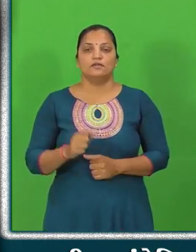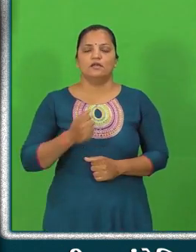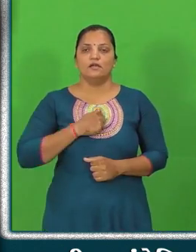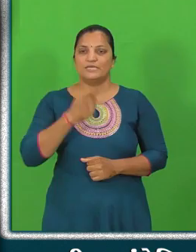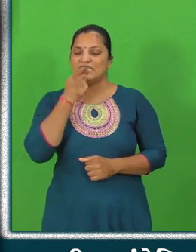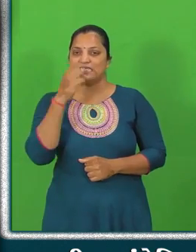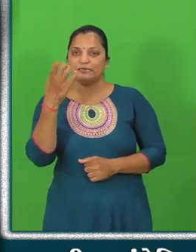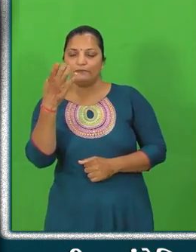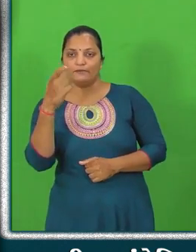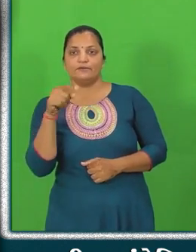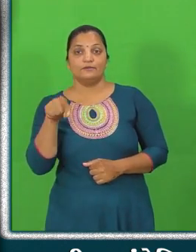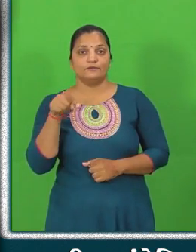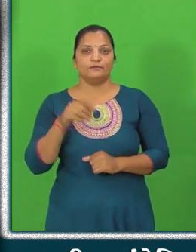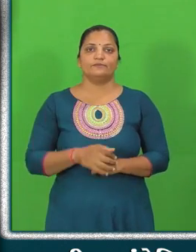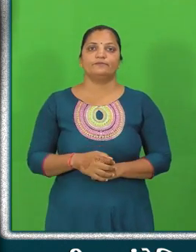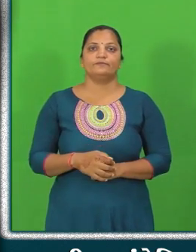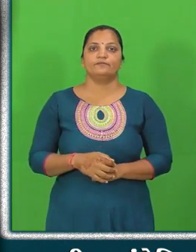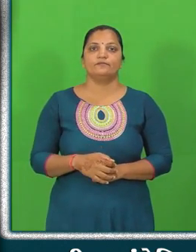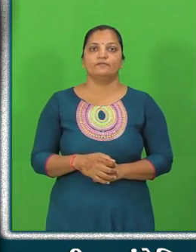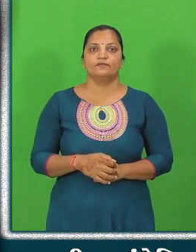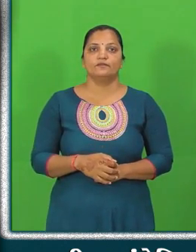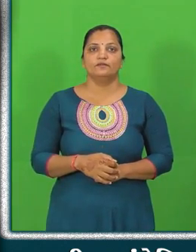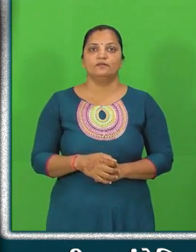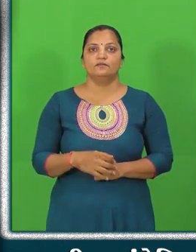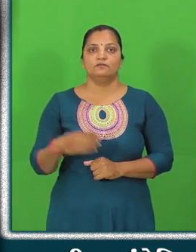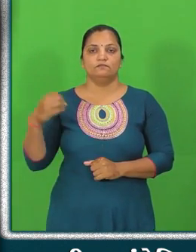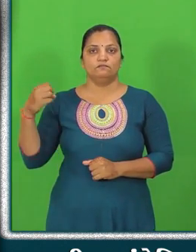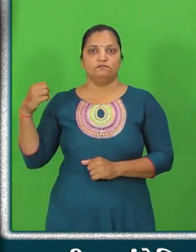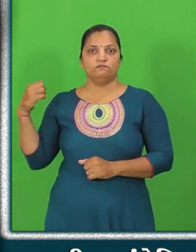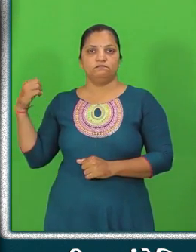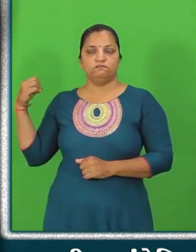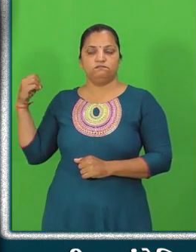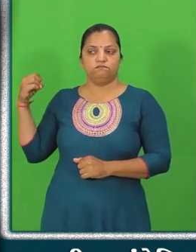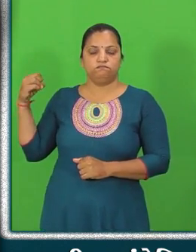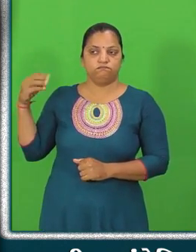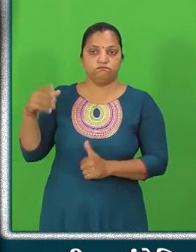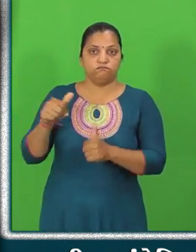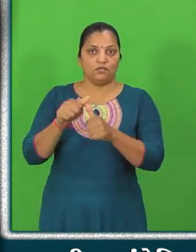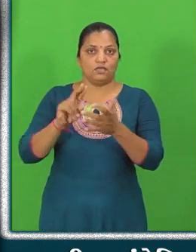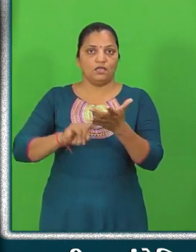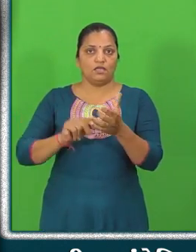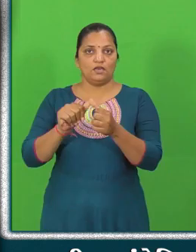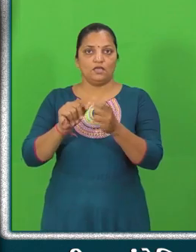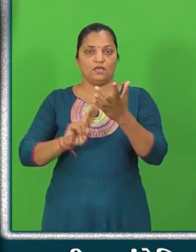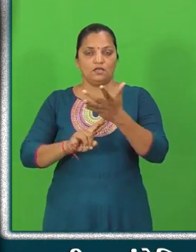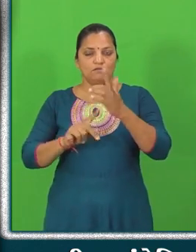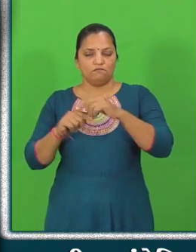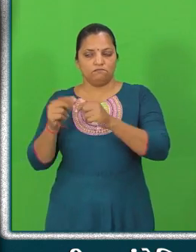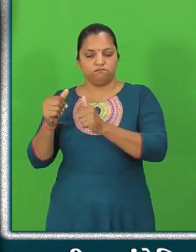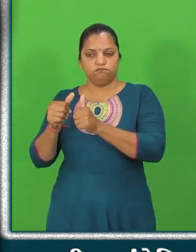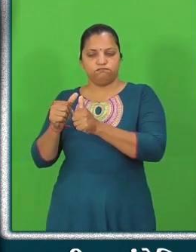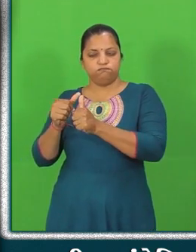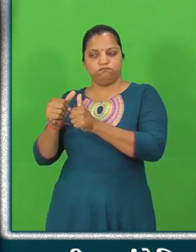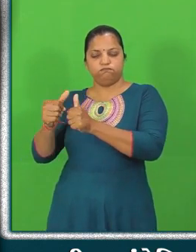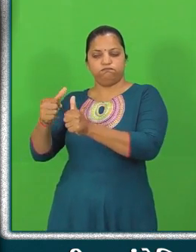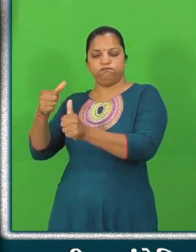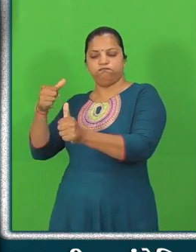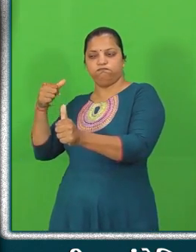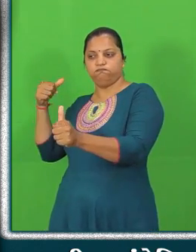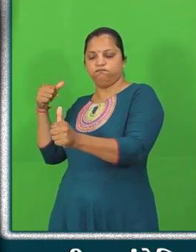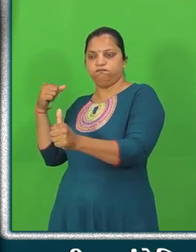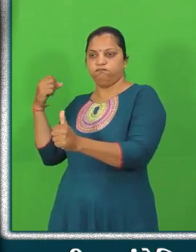છે એ અરીસા ઉપર હું અનંત અંતરેથી આવતા પ્રકાશના પ્રતિબિંબને ઝીલીશ. ક્યાં મળે છે એ